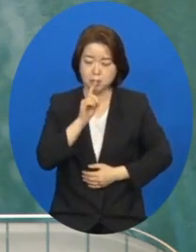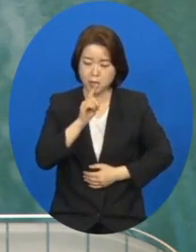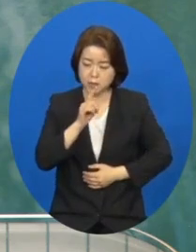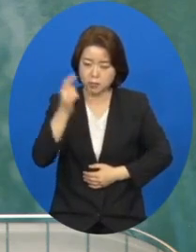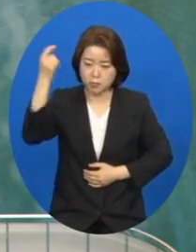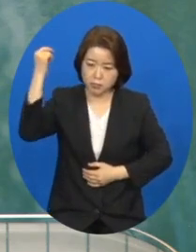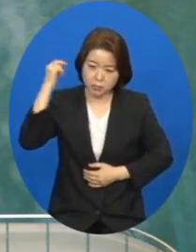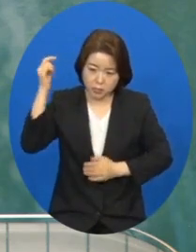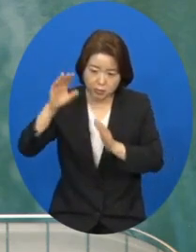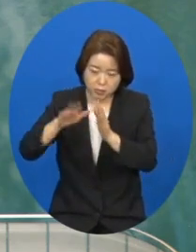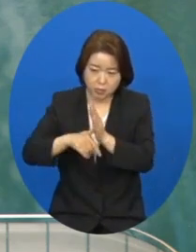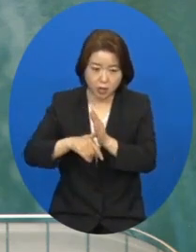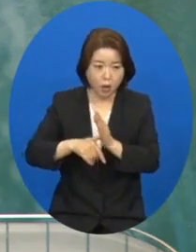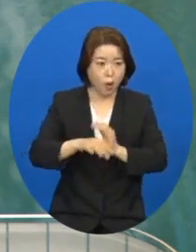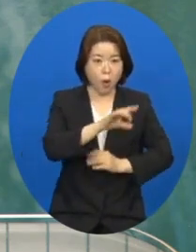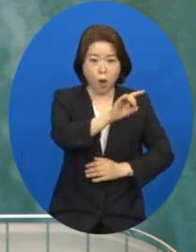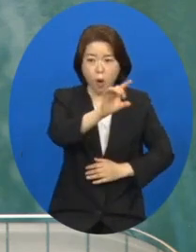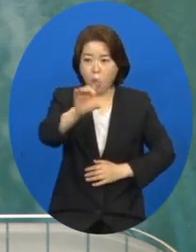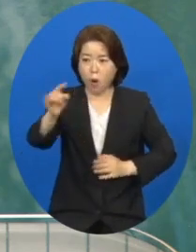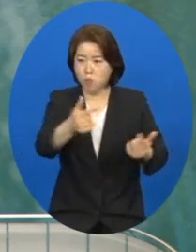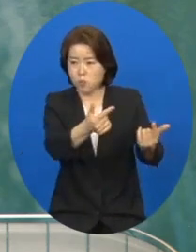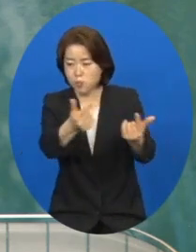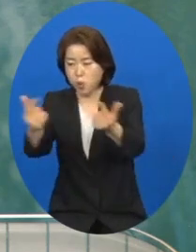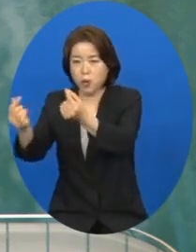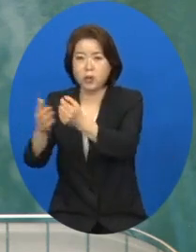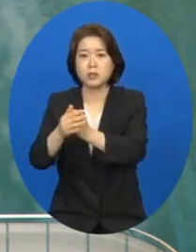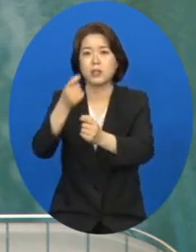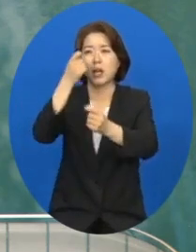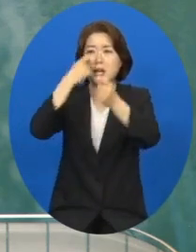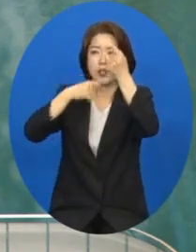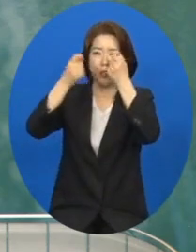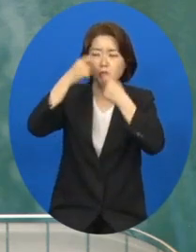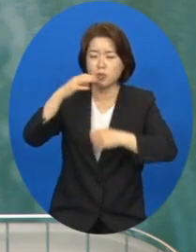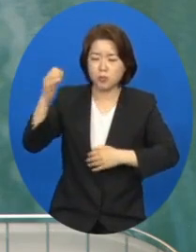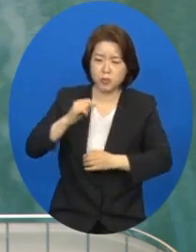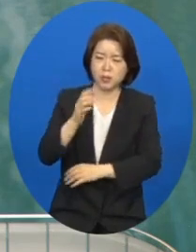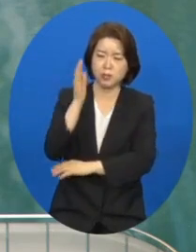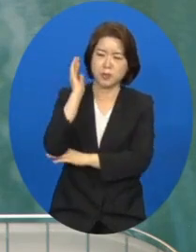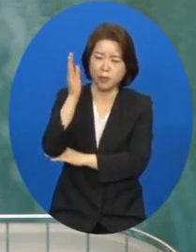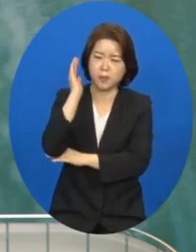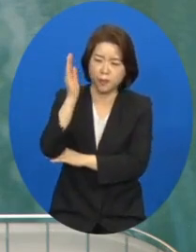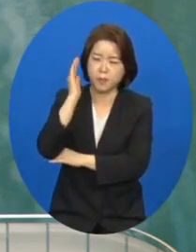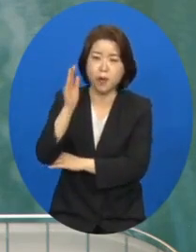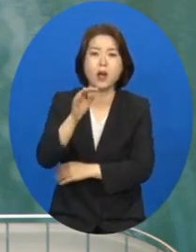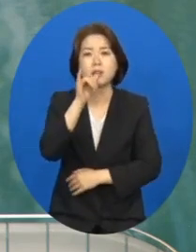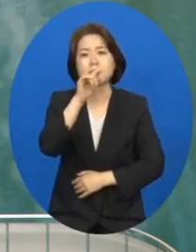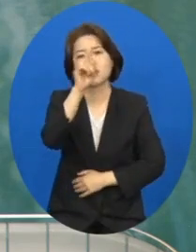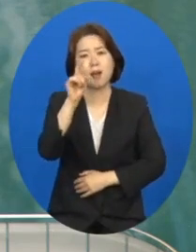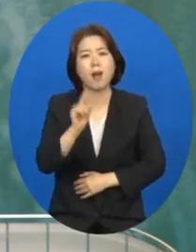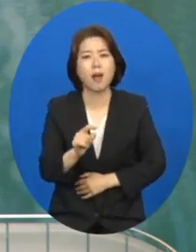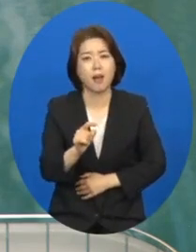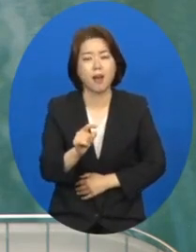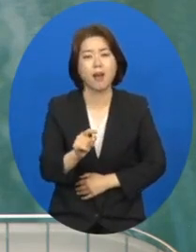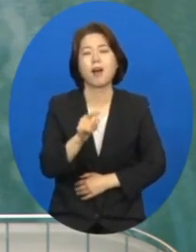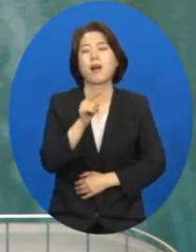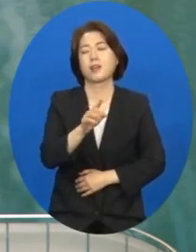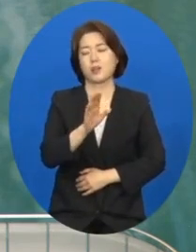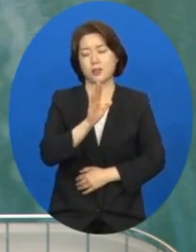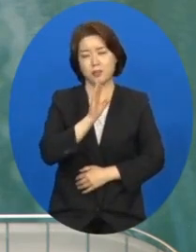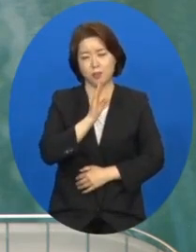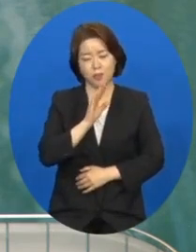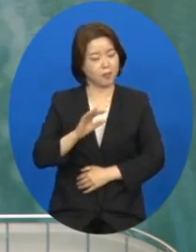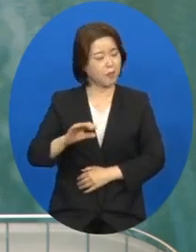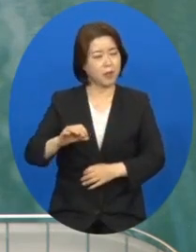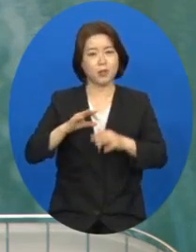이렇게 목사님들이 한결같이 눈물로 말씀을 전하시는가? 이건 정말 놀라운